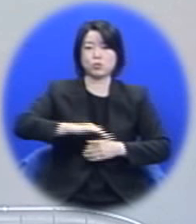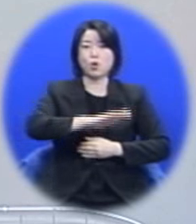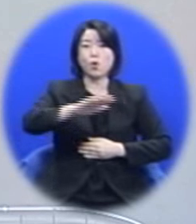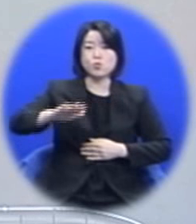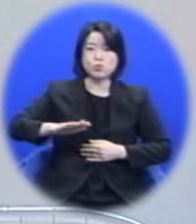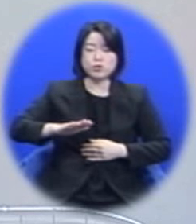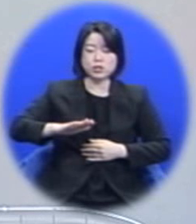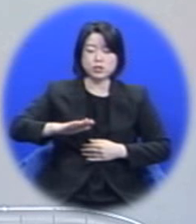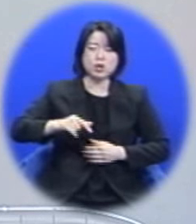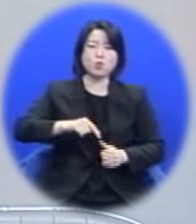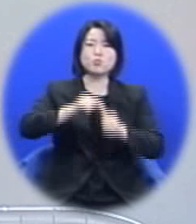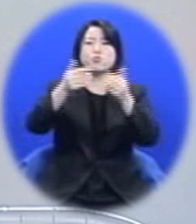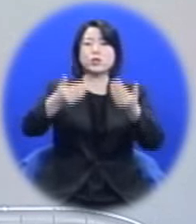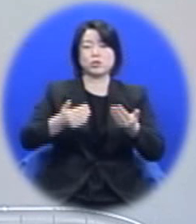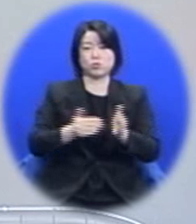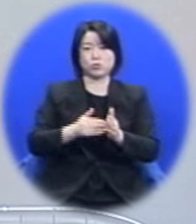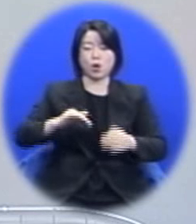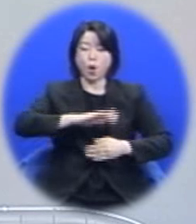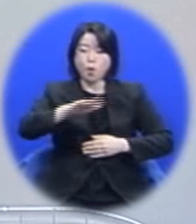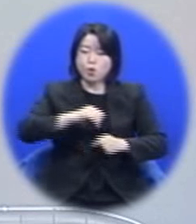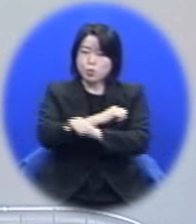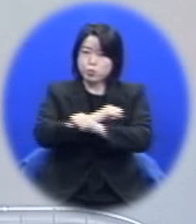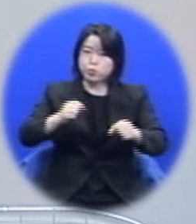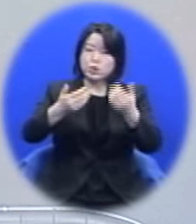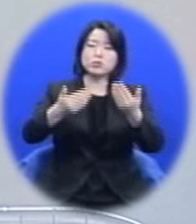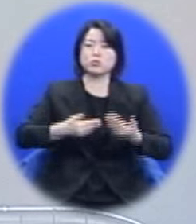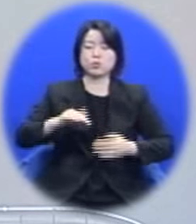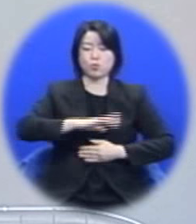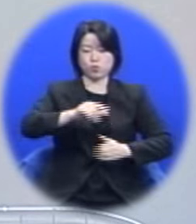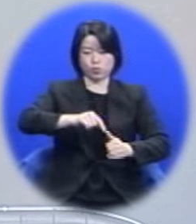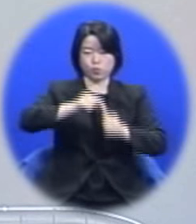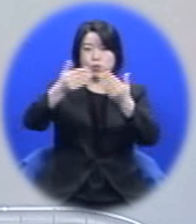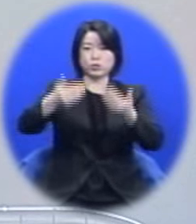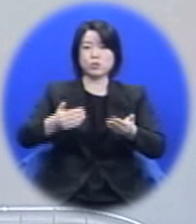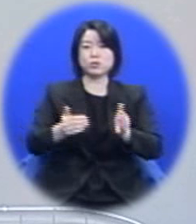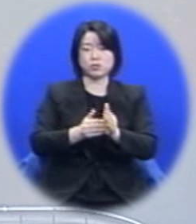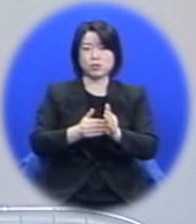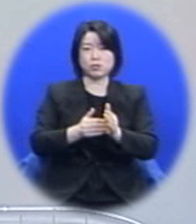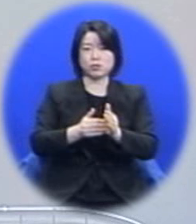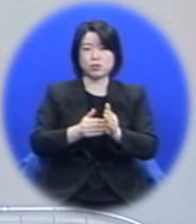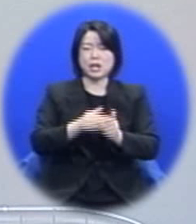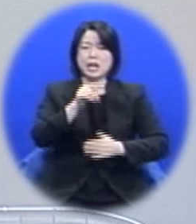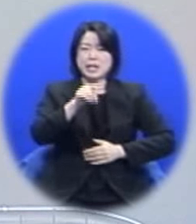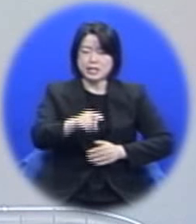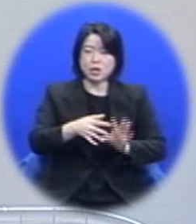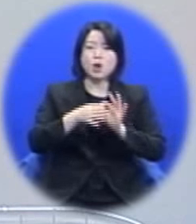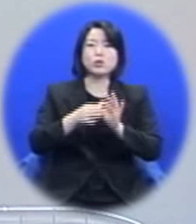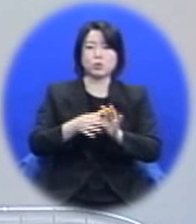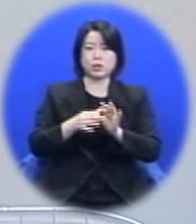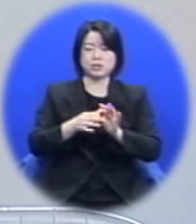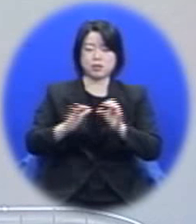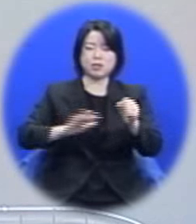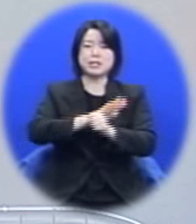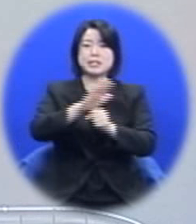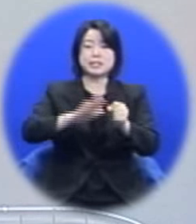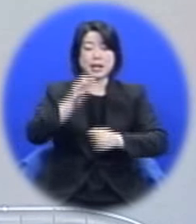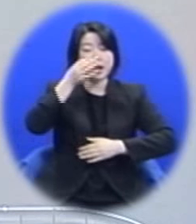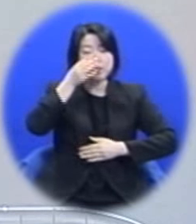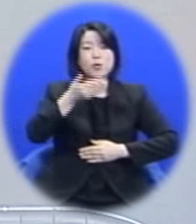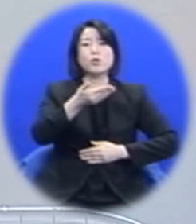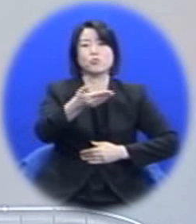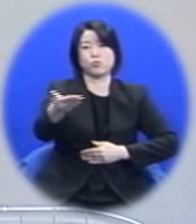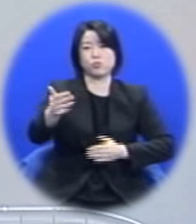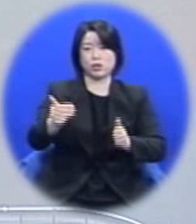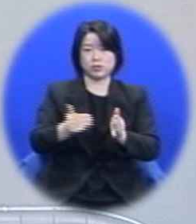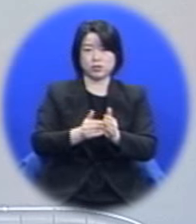구원하셨어요. 우리를 용서하시고 우리를 건지셨어요. 이것을 통해서 사랑을 보여주셨어요.